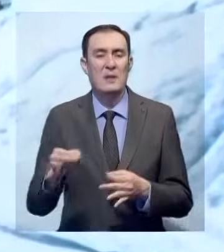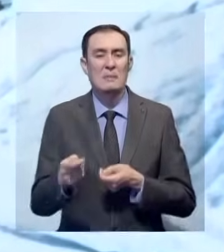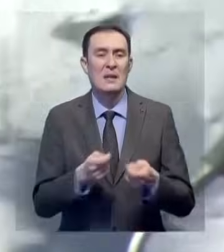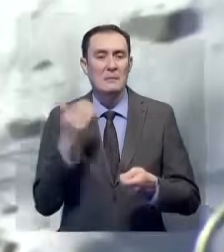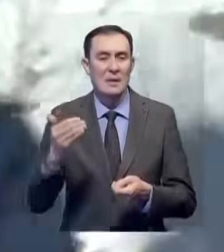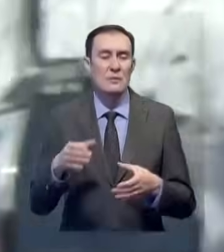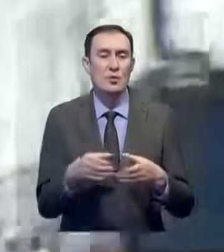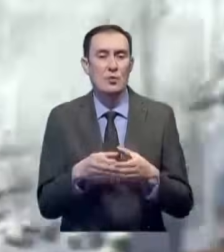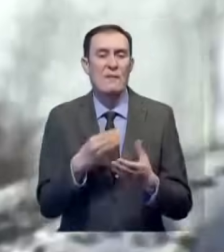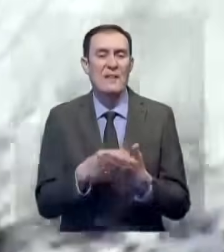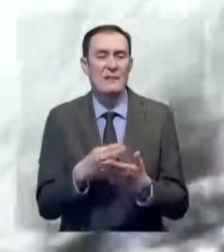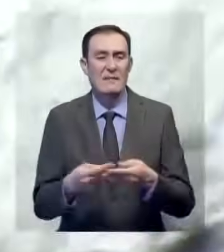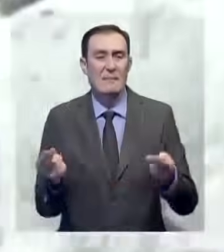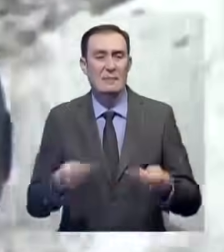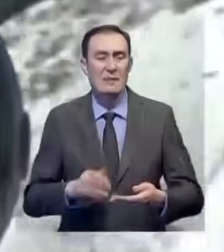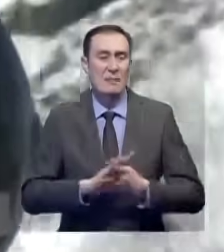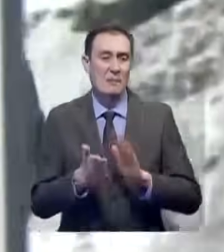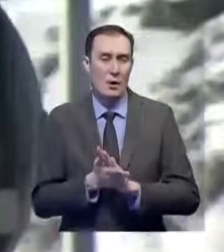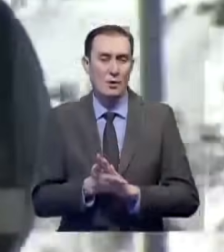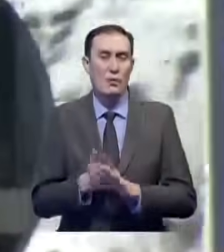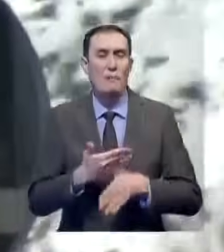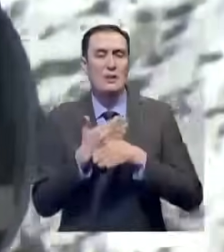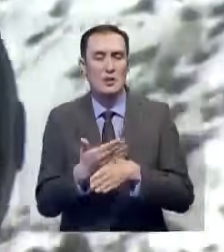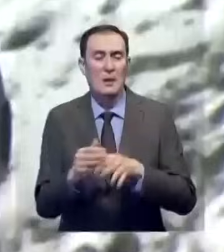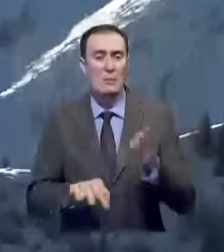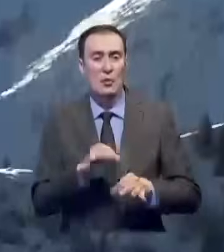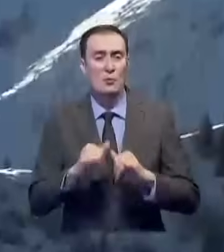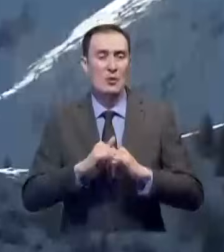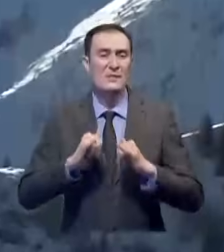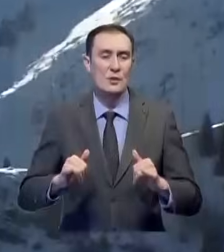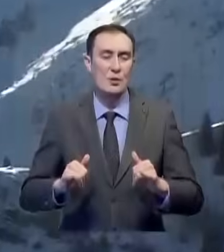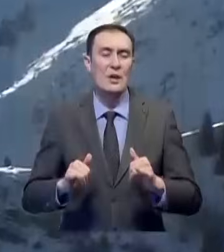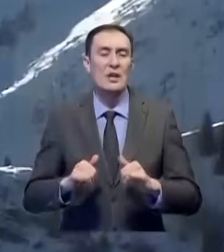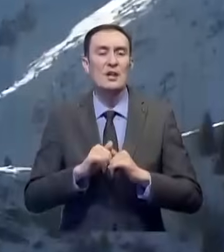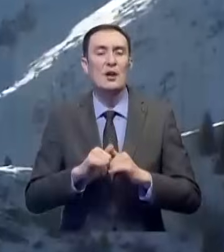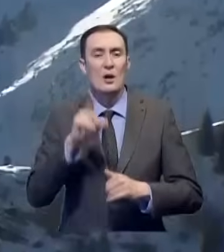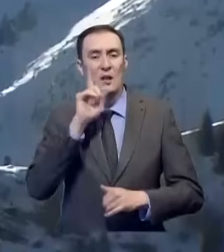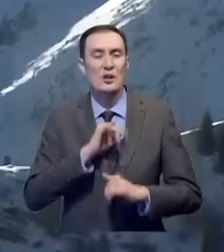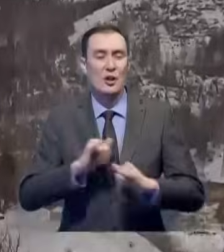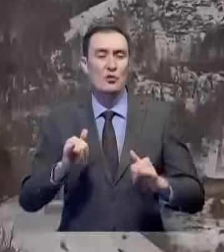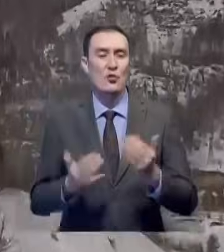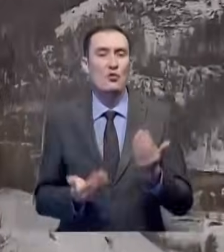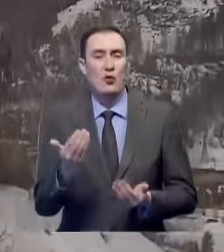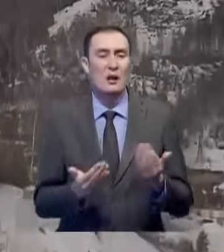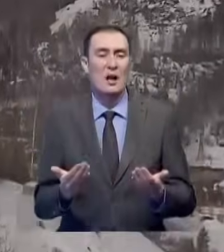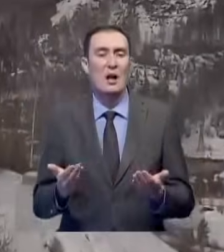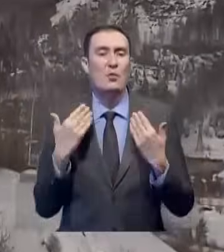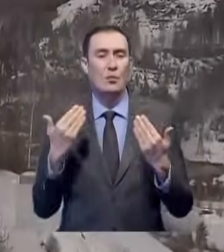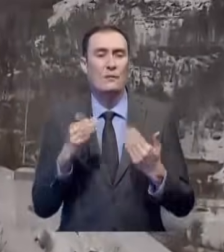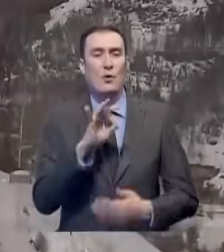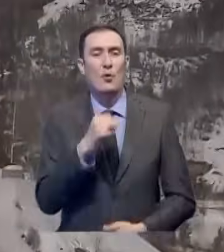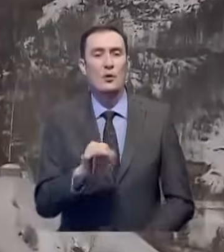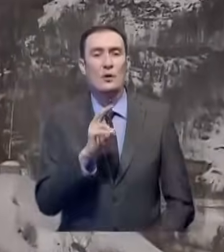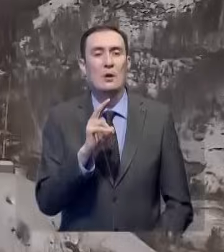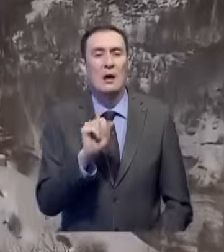областным акиматом и группой инвесторов подписан меморандум о поддержке проекта по развитию и расширению горнолыжного курорта